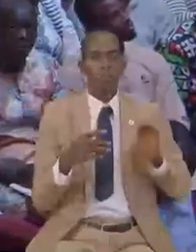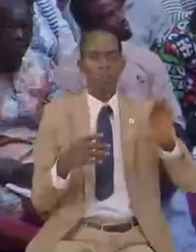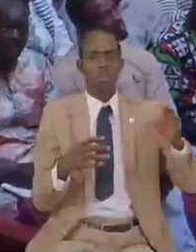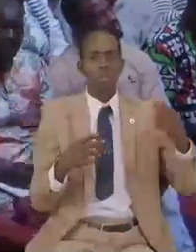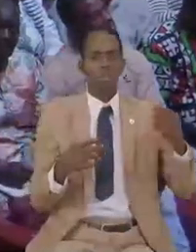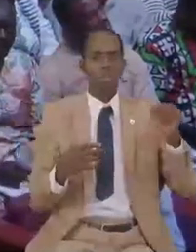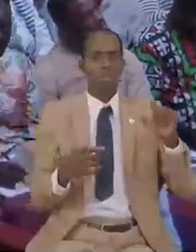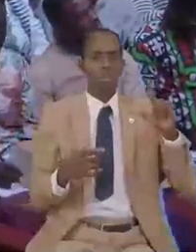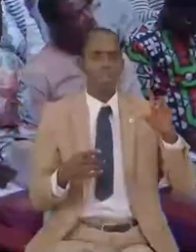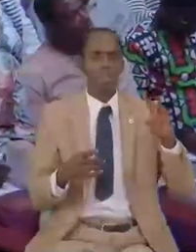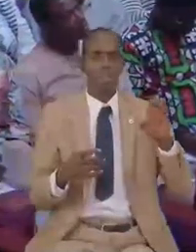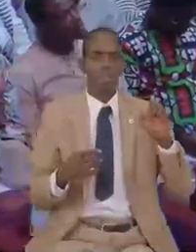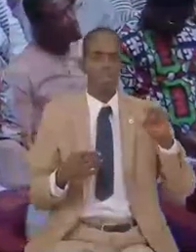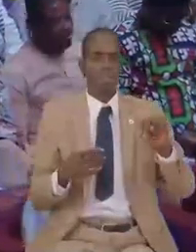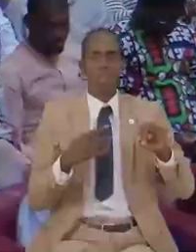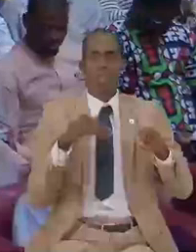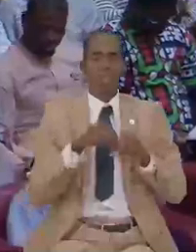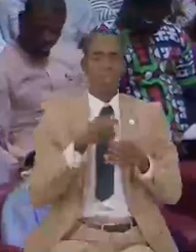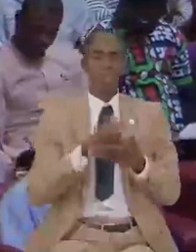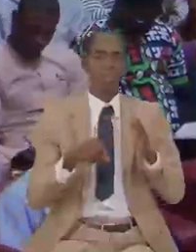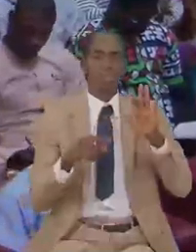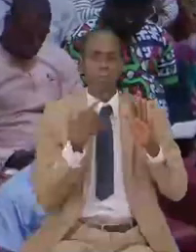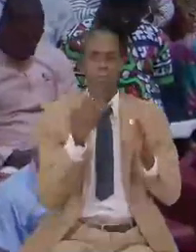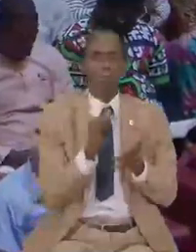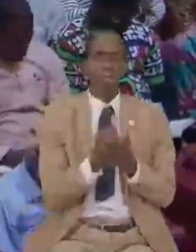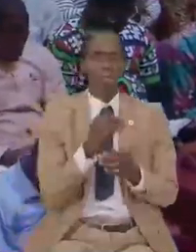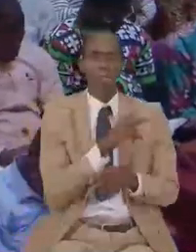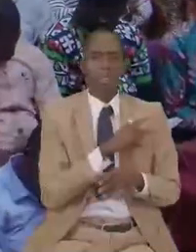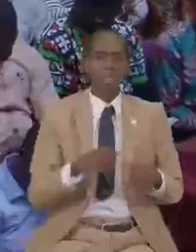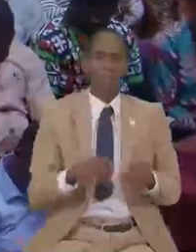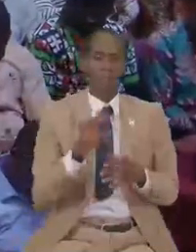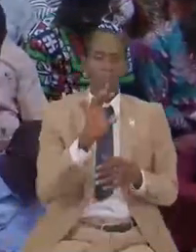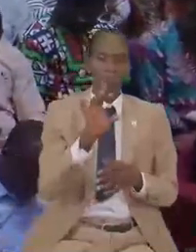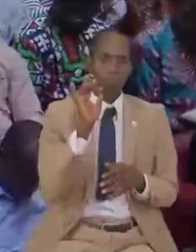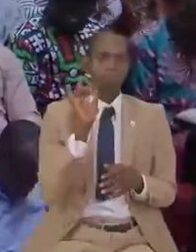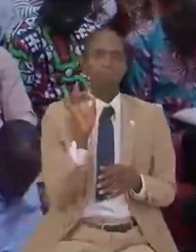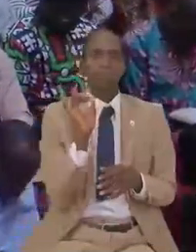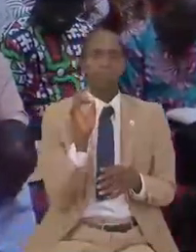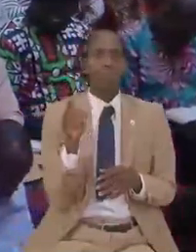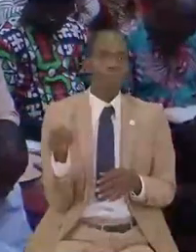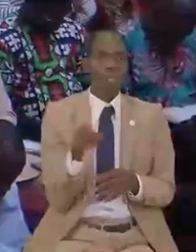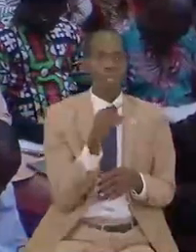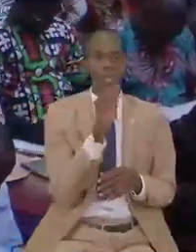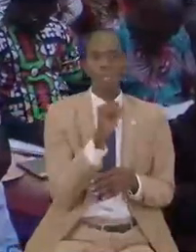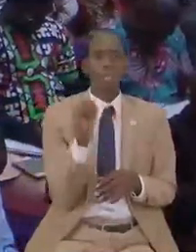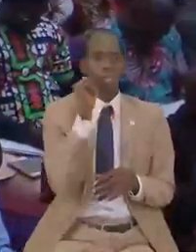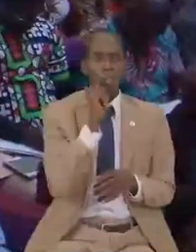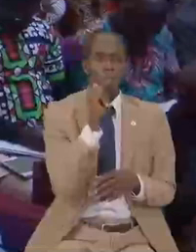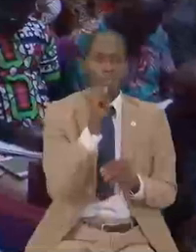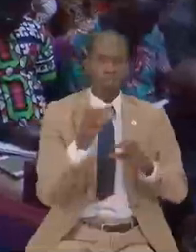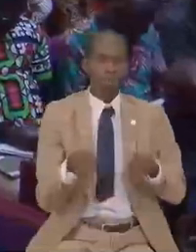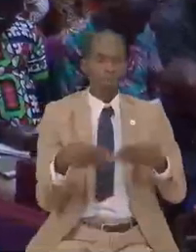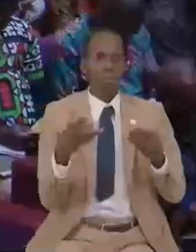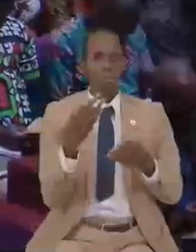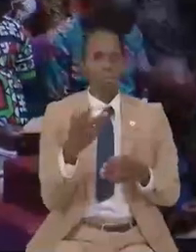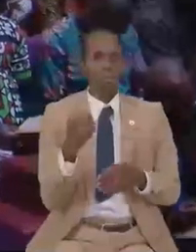5. Le roi leur assigna pour chaque jour une portion des mets de sa